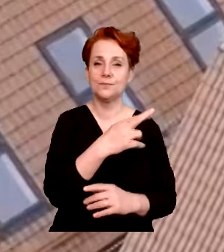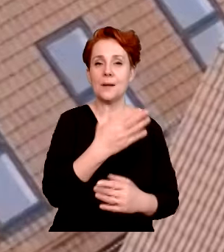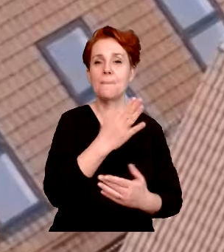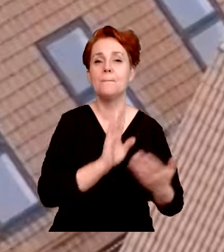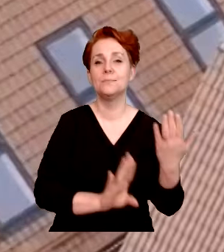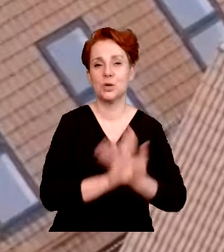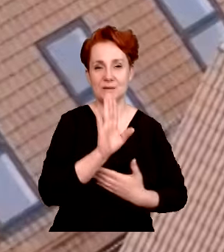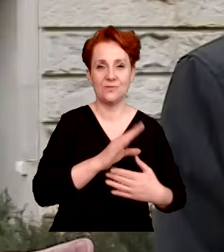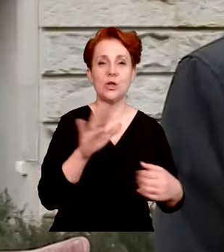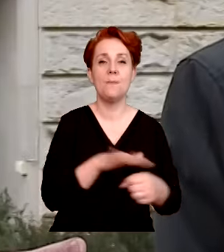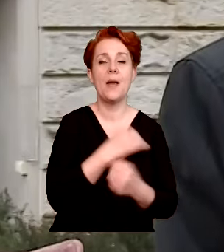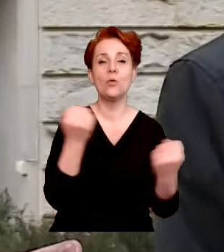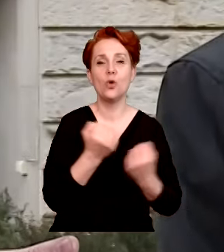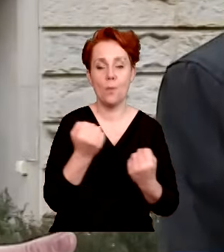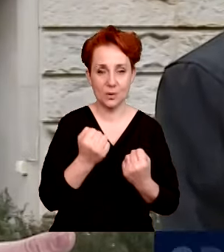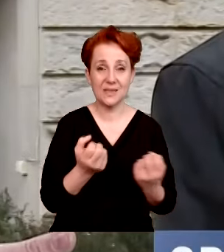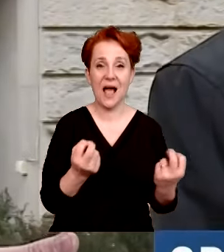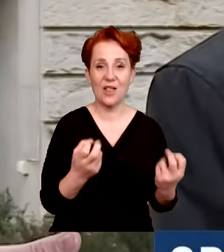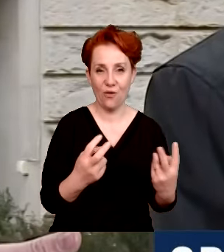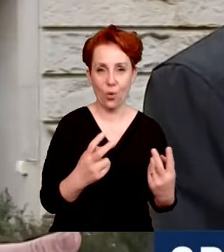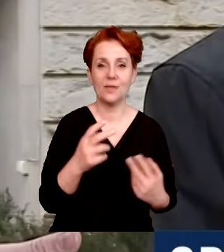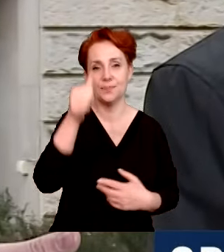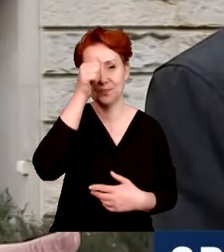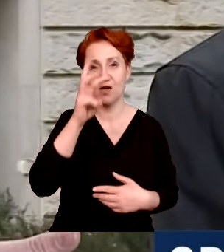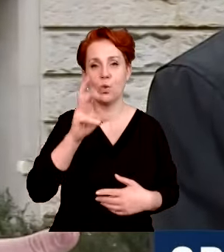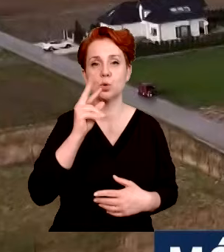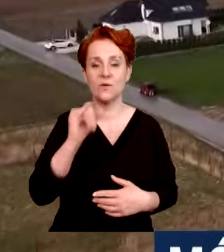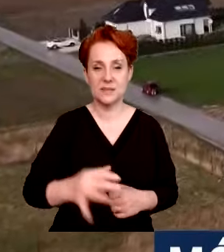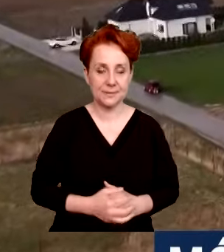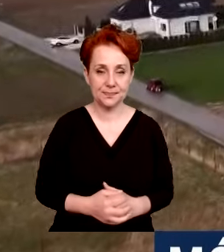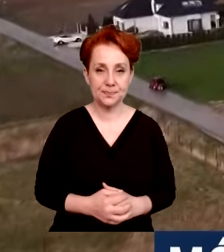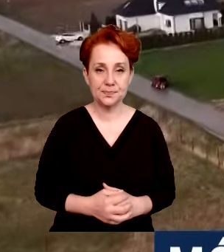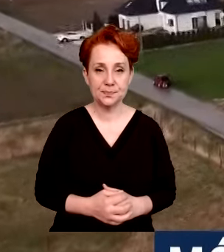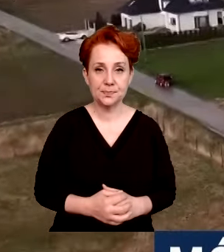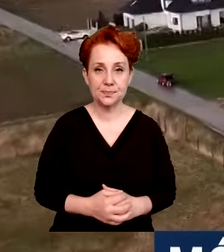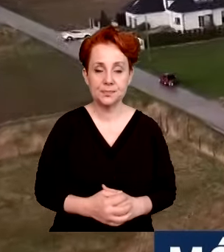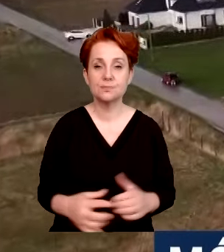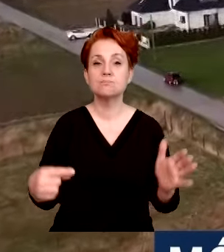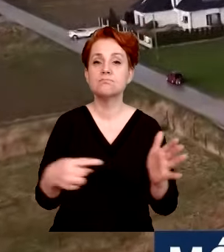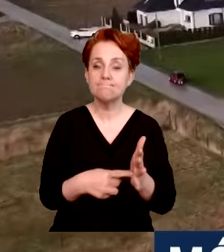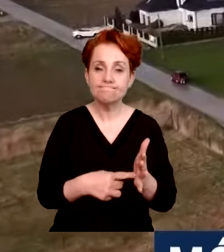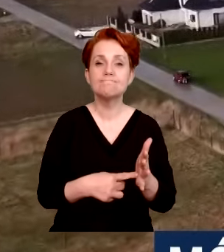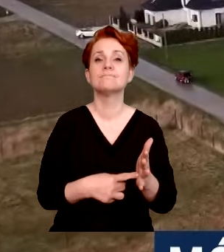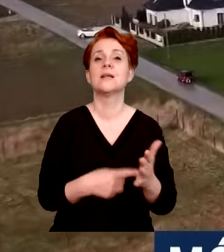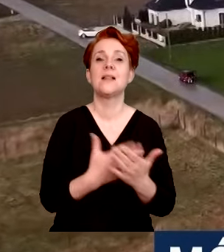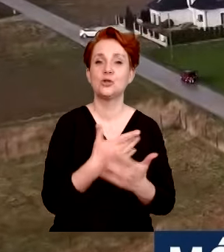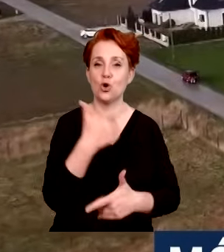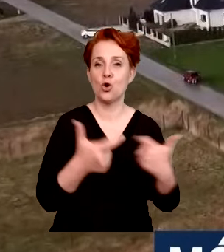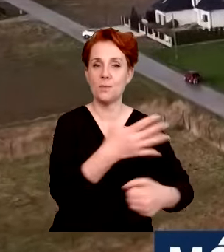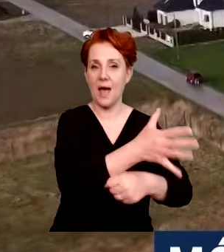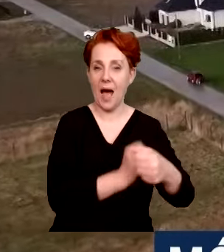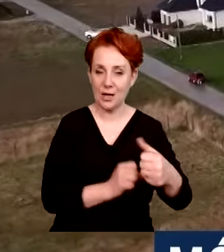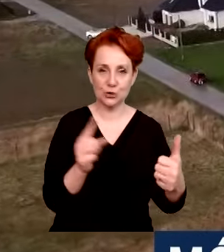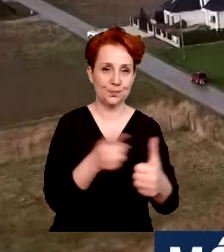Wąsowski. W uzasadnieniu sąd wskazał, że za stosowaniem środka przemawiają trzy powody: